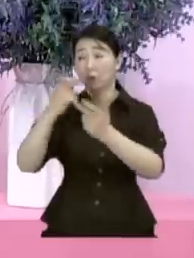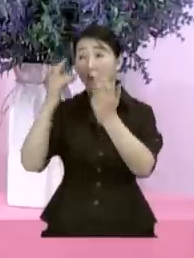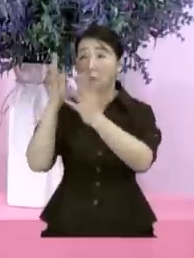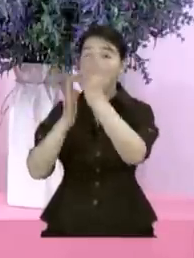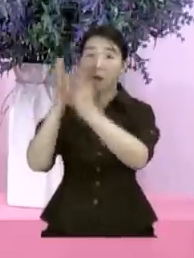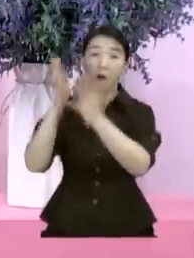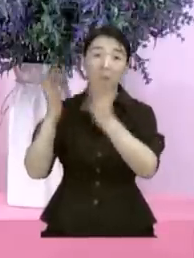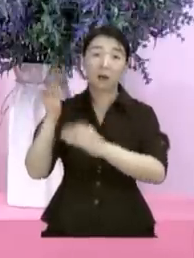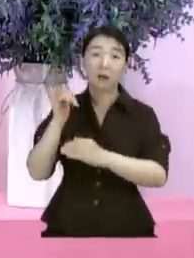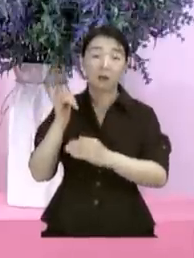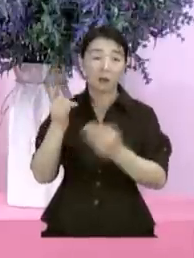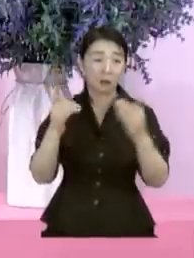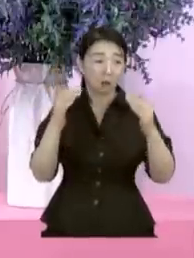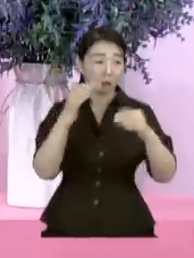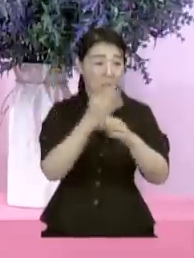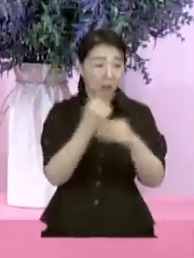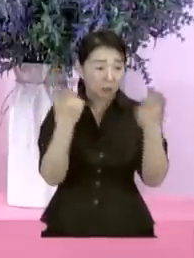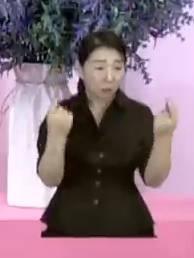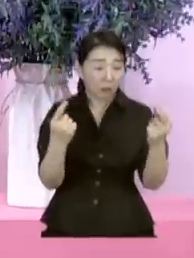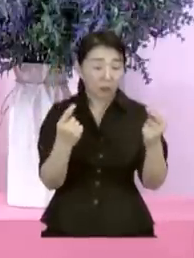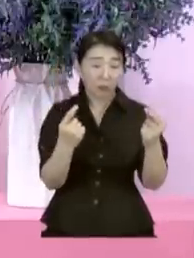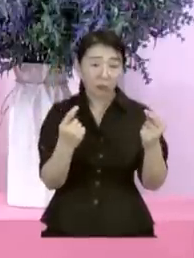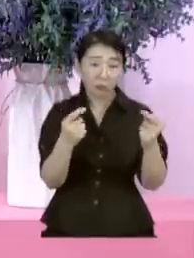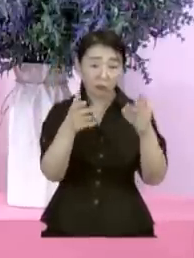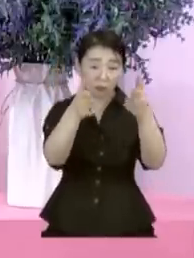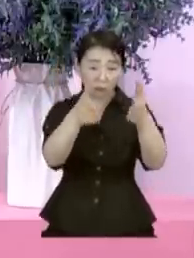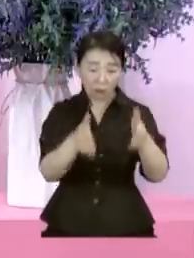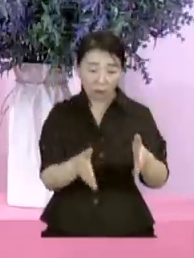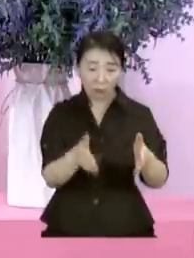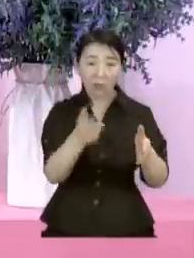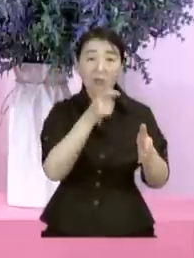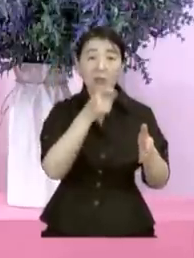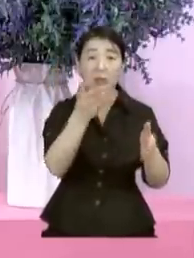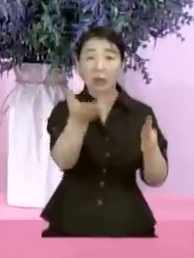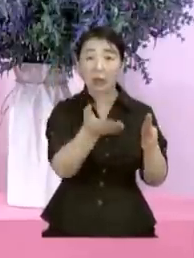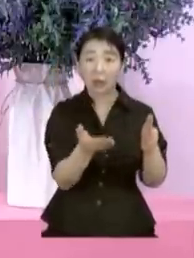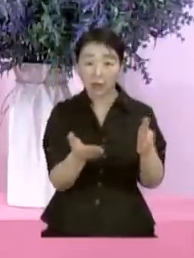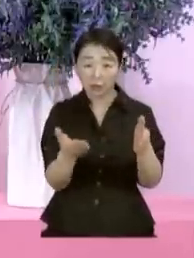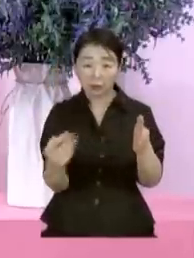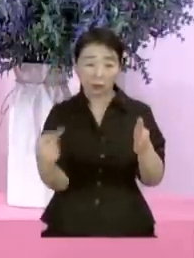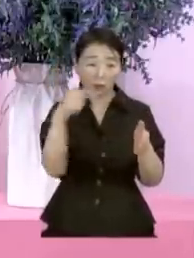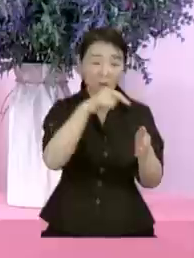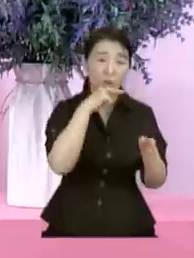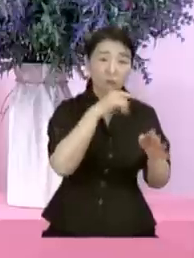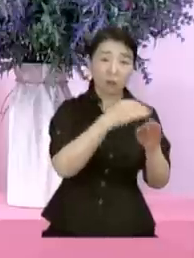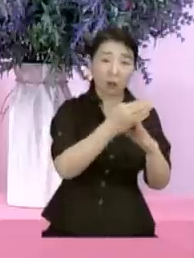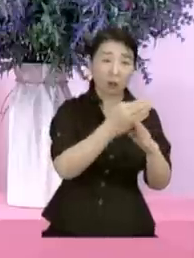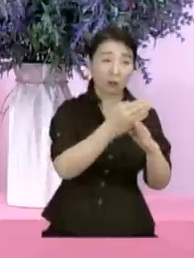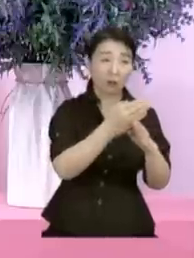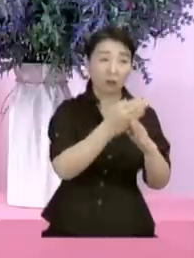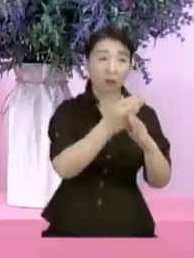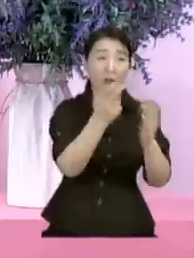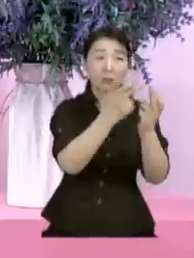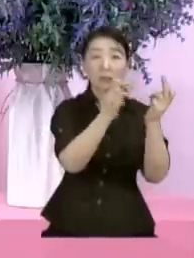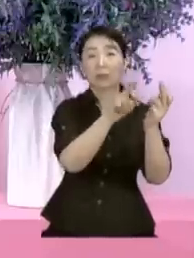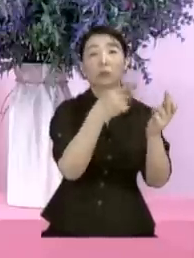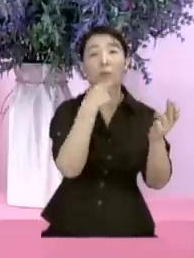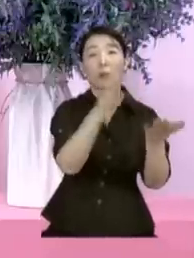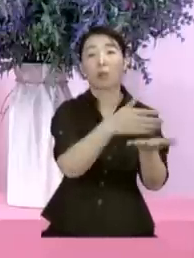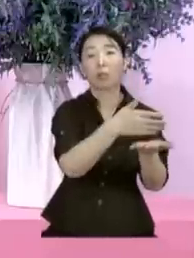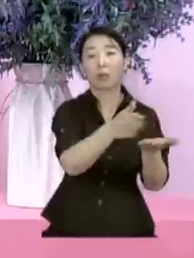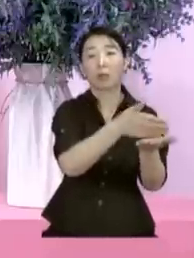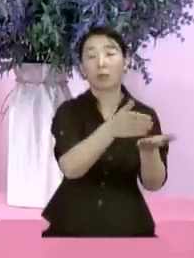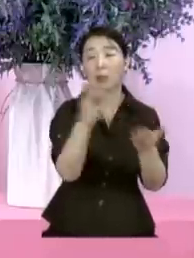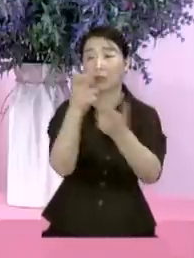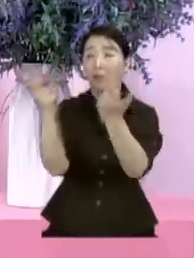거예요. 너무나 같은 시기인데 산 하나나 강 하나만 넘으면 그 노무지는 그 위치에서